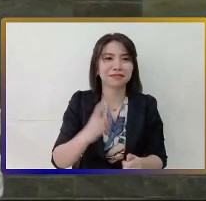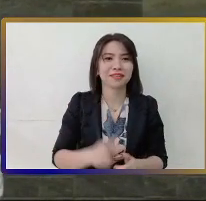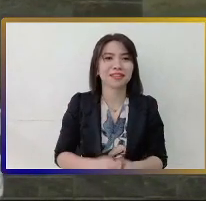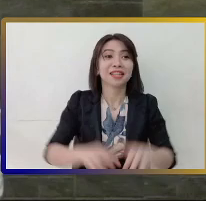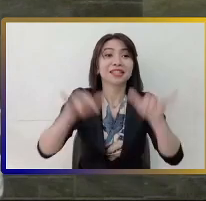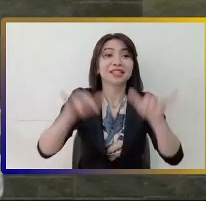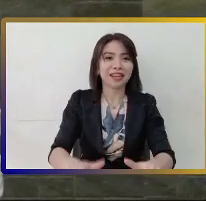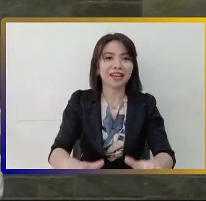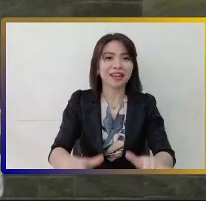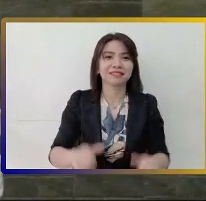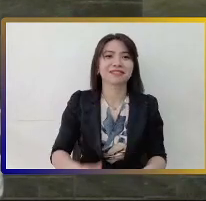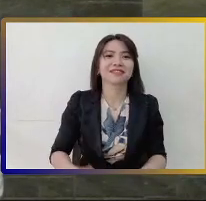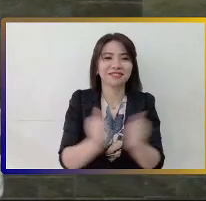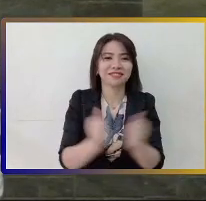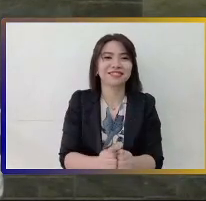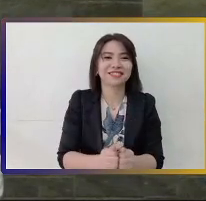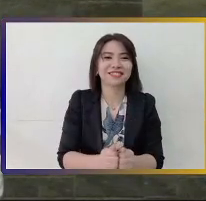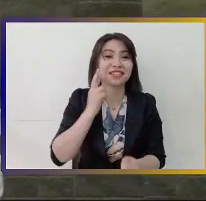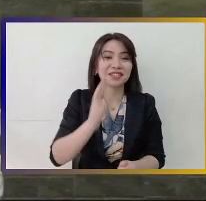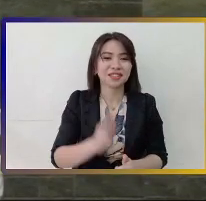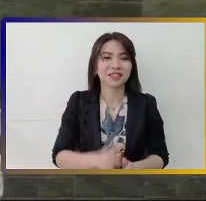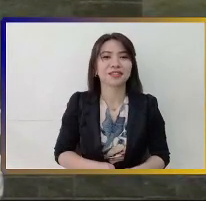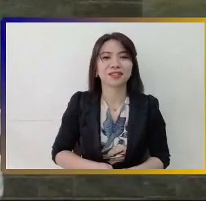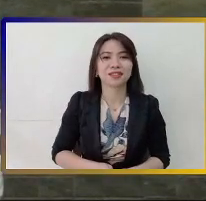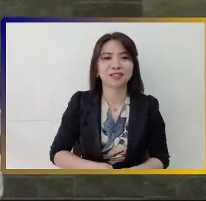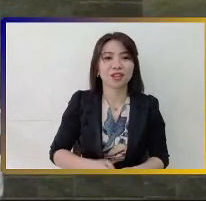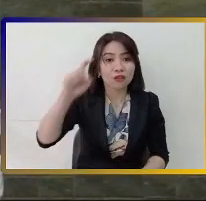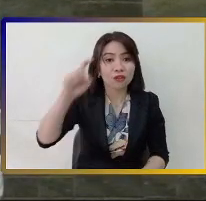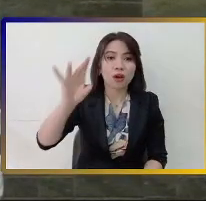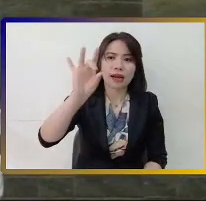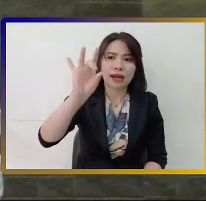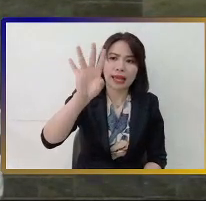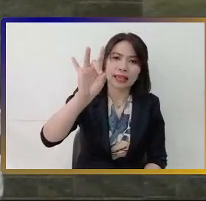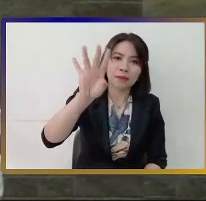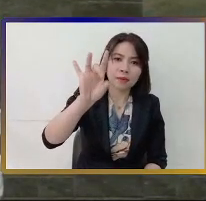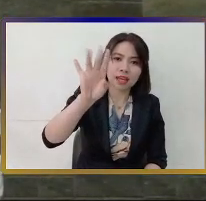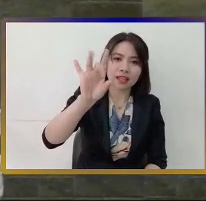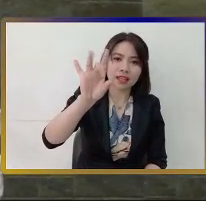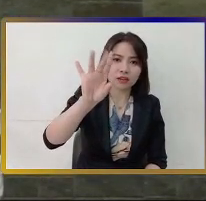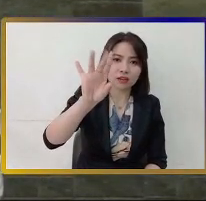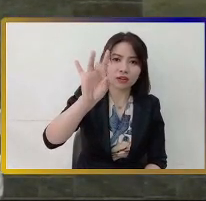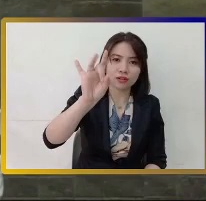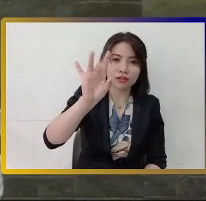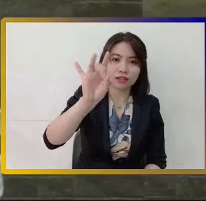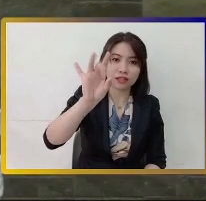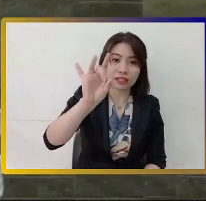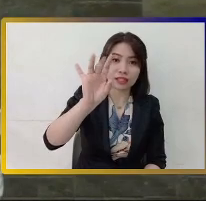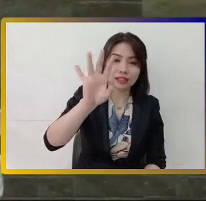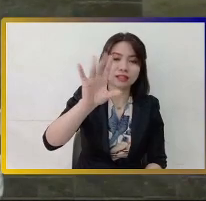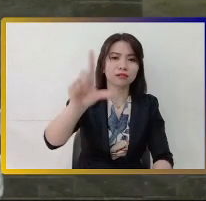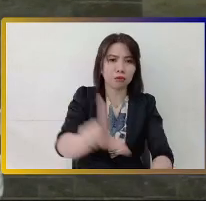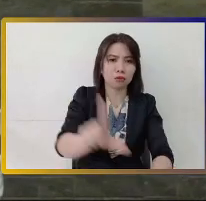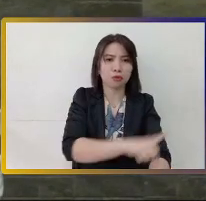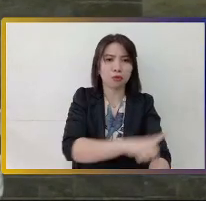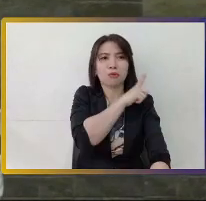Nananatili po sa kanya. For 18 long years, kapatid, nanatili sa